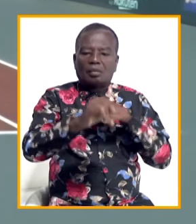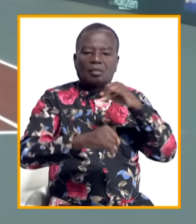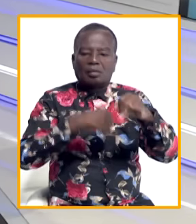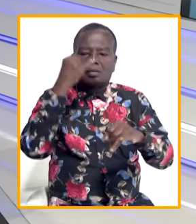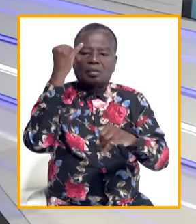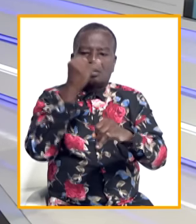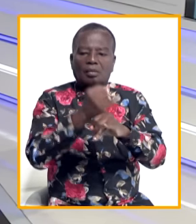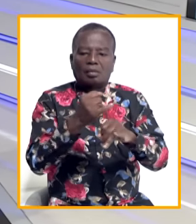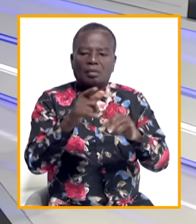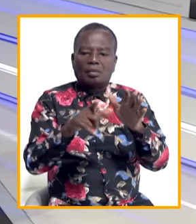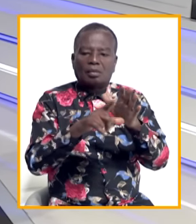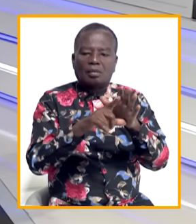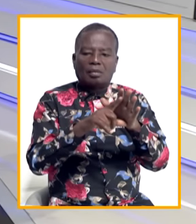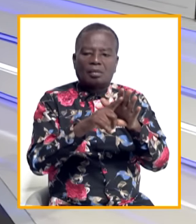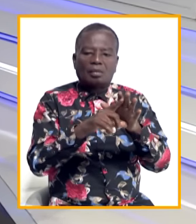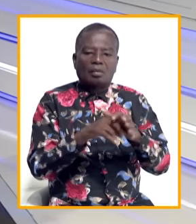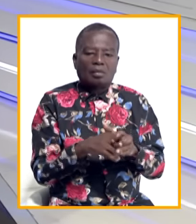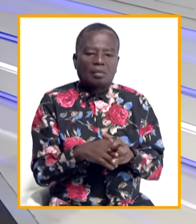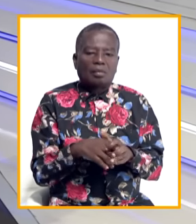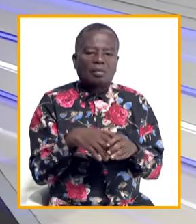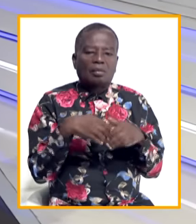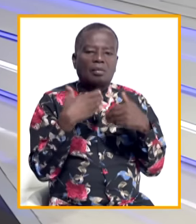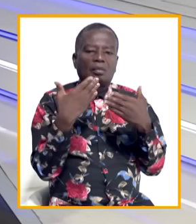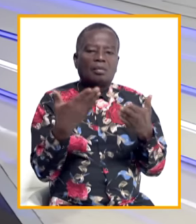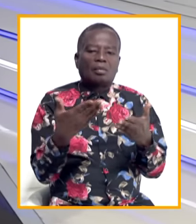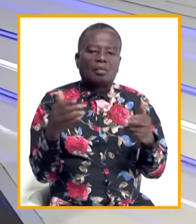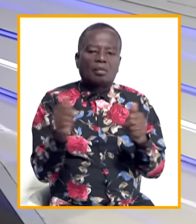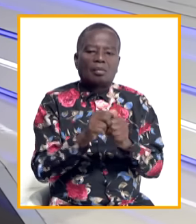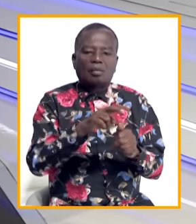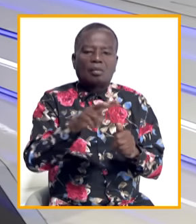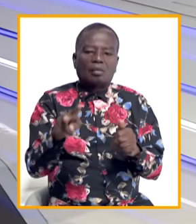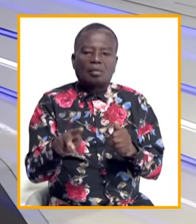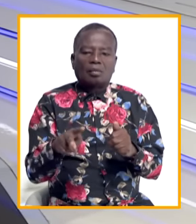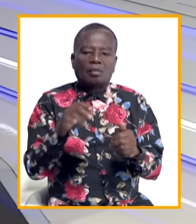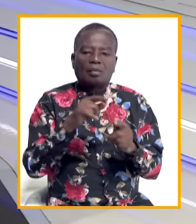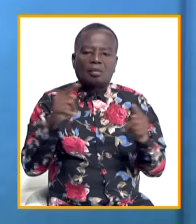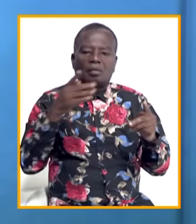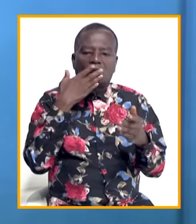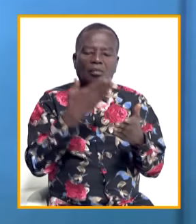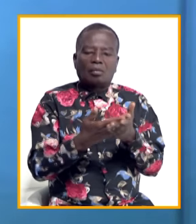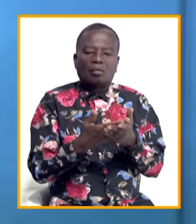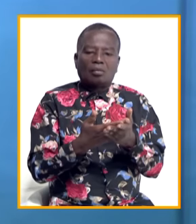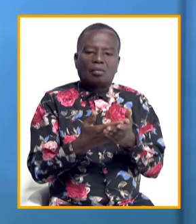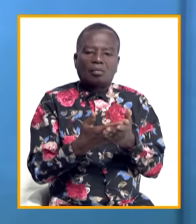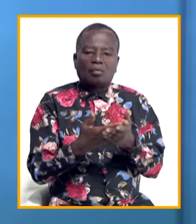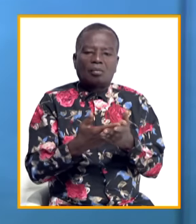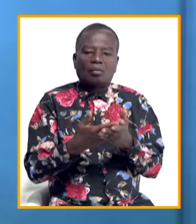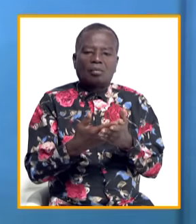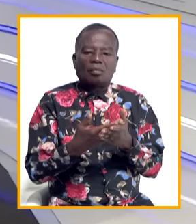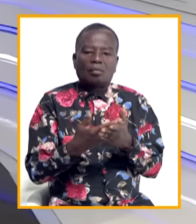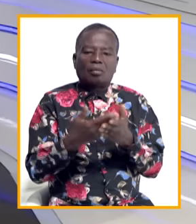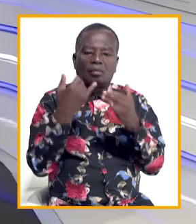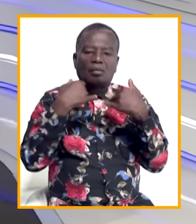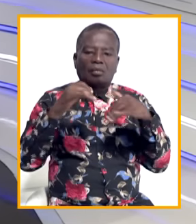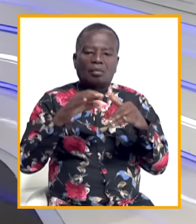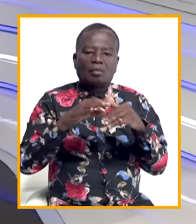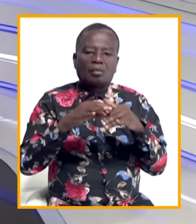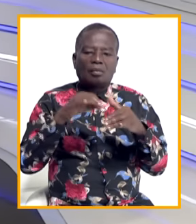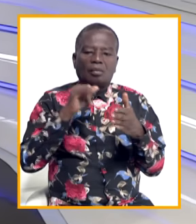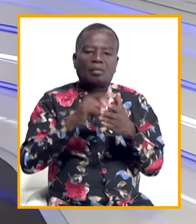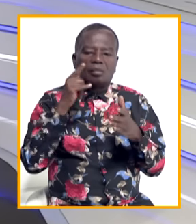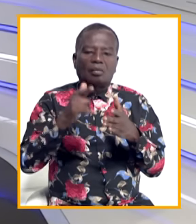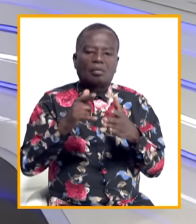international. Et voilà donc, avec vous Régis, il y a une très bonne nouvelle hein, pour les supporters de Oye. Je ne sais pas si vous êtes supporter d'Africa. Mais oui,